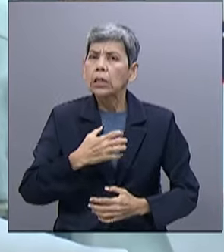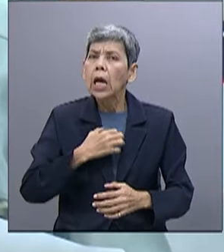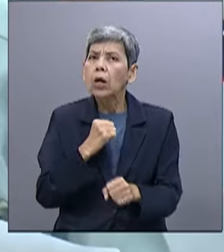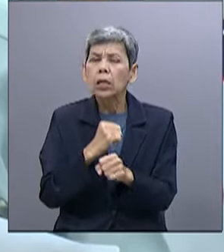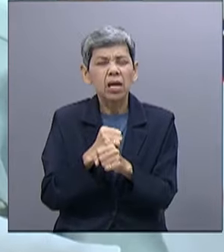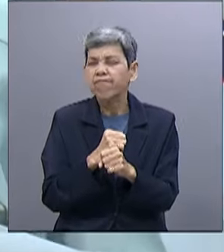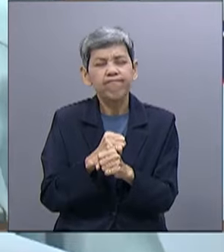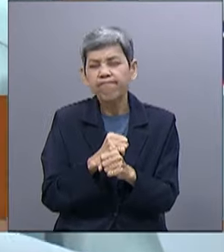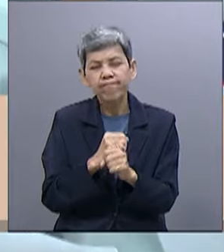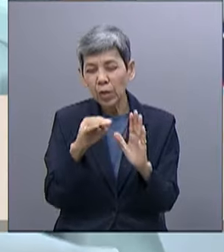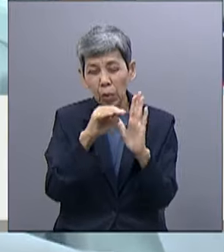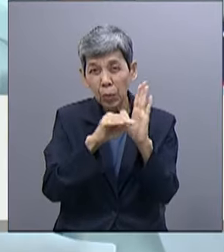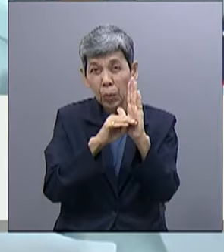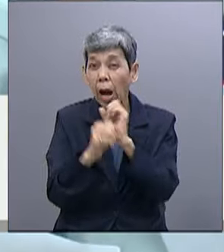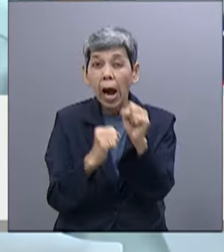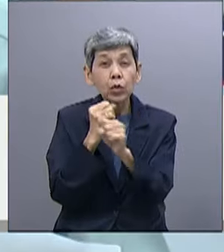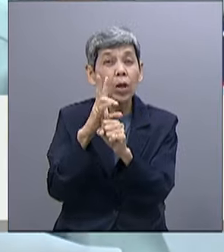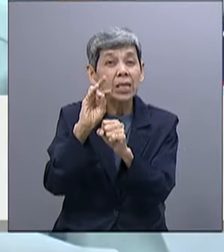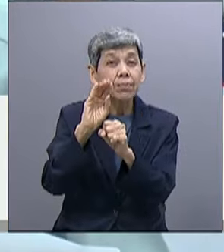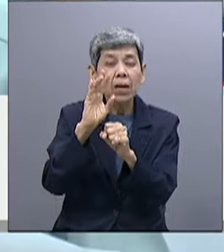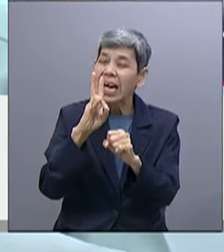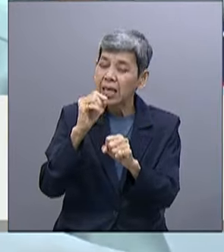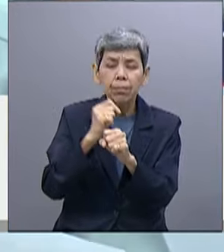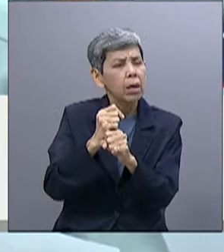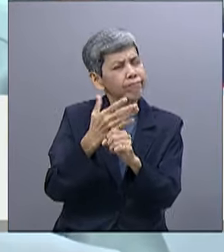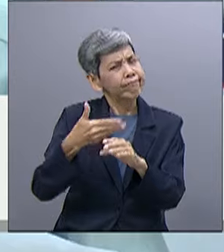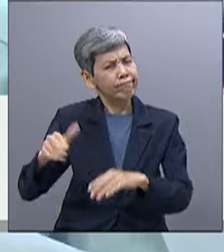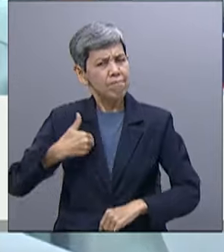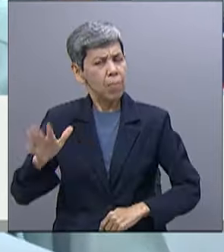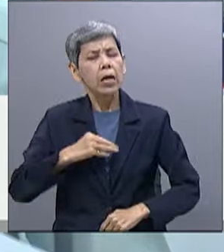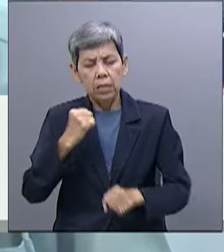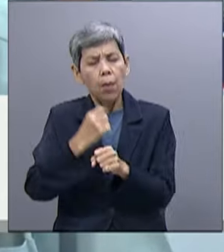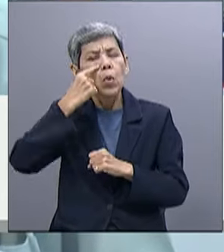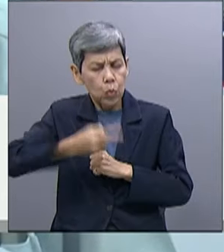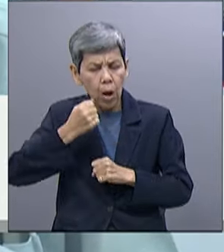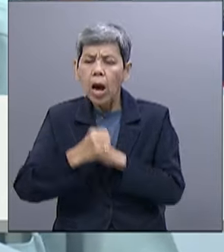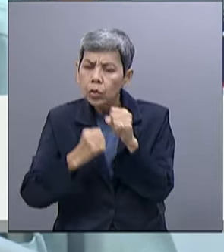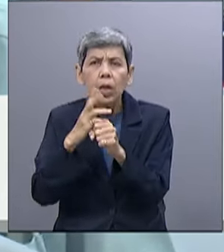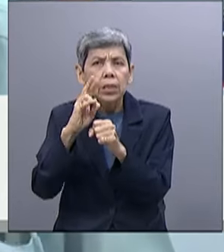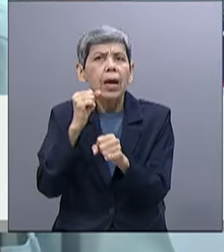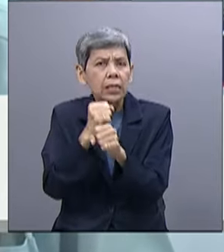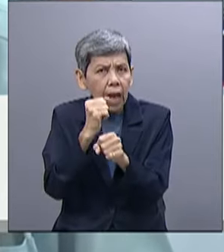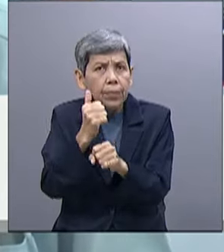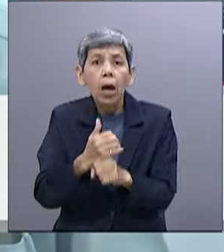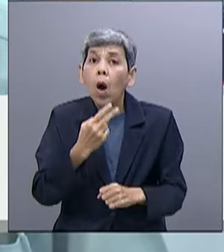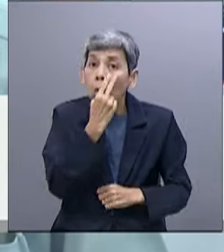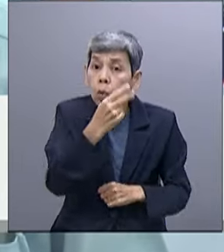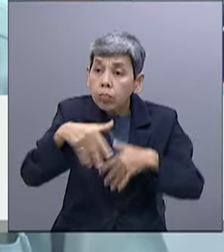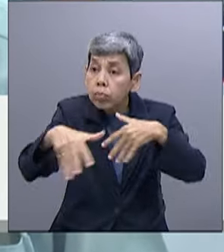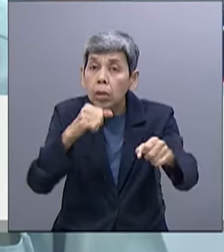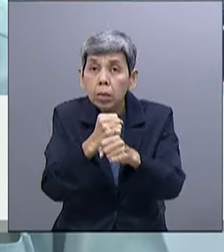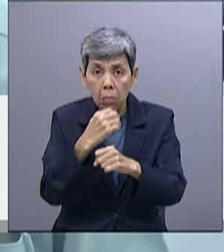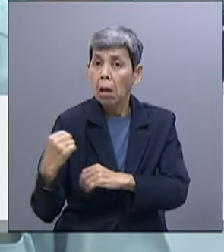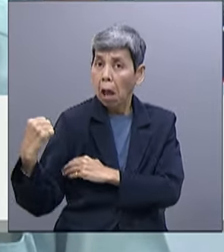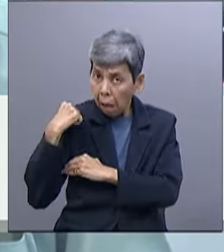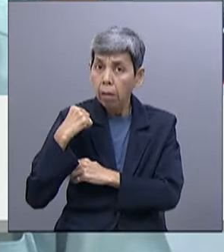กครับ70บวกไม่สะดวกแก่วันนี้ครับเรานำสโลแกนนี้มาครับพ่อแม่พี่น้องของเรานะครับยังคงแข็งแรง